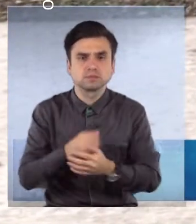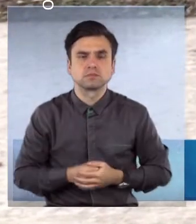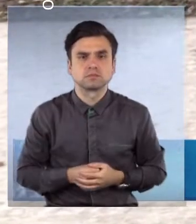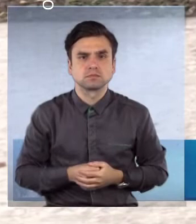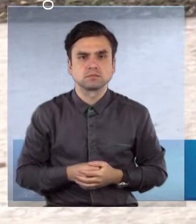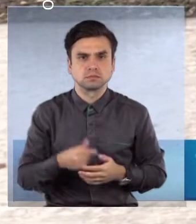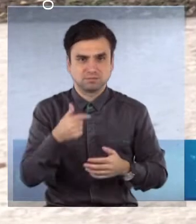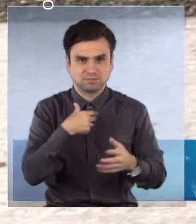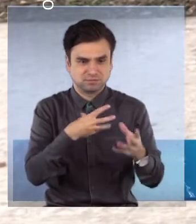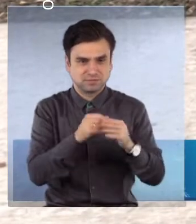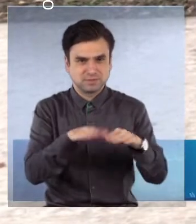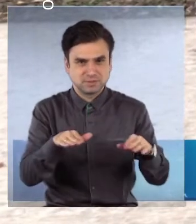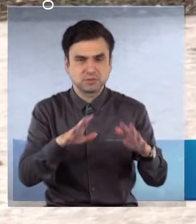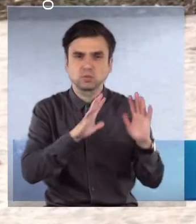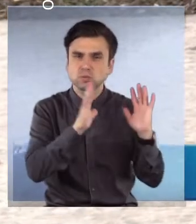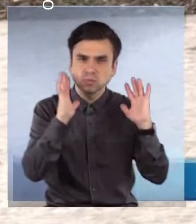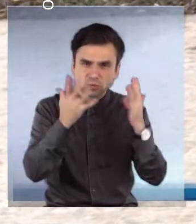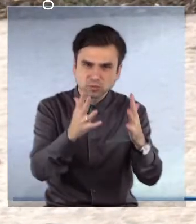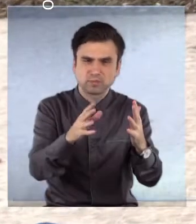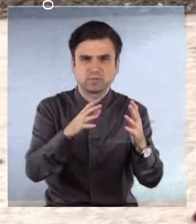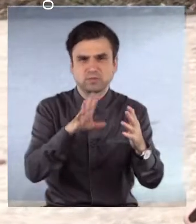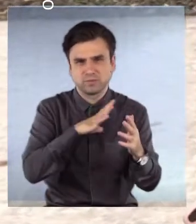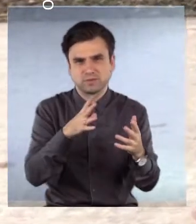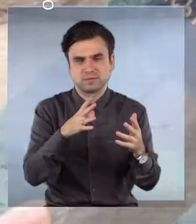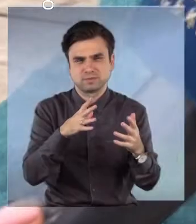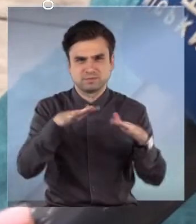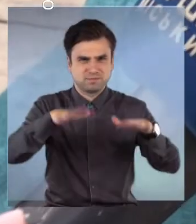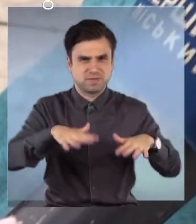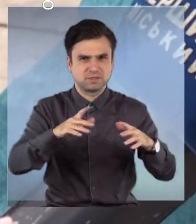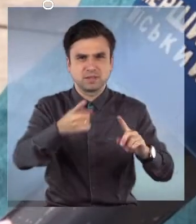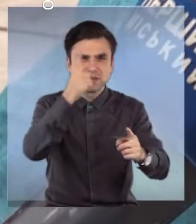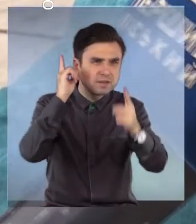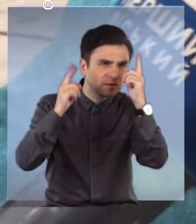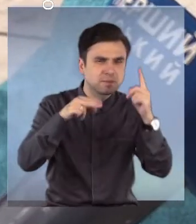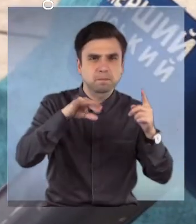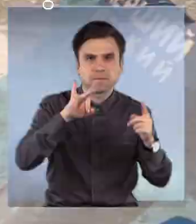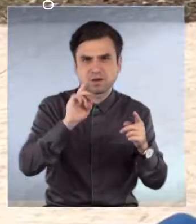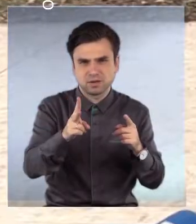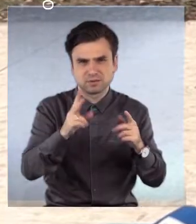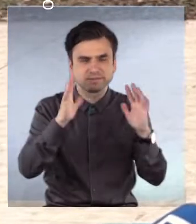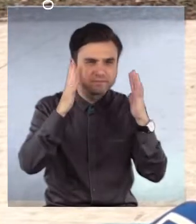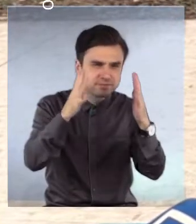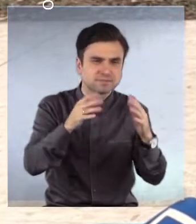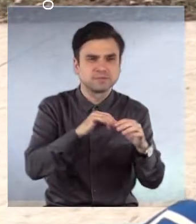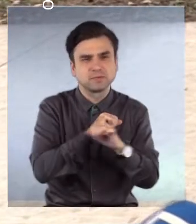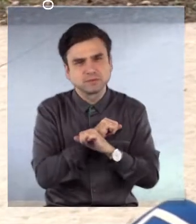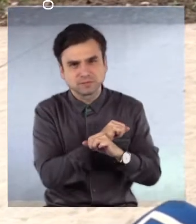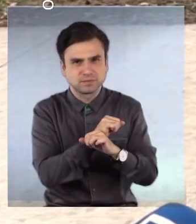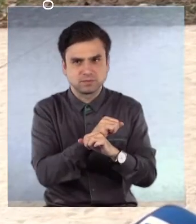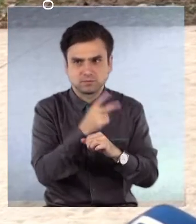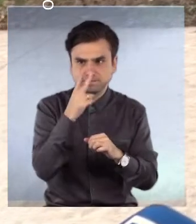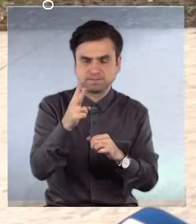можно прогуляться, где можно поиграть, а теперь я считаю, что это очень плохо и некрасиво. Ну, как бы, сколько мы здесь гуляем, никогда, никто здесь не